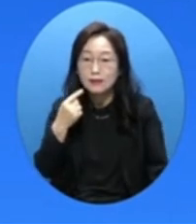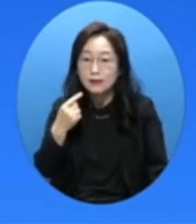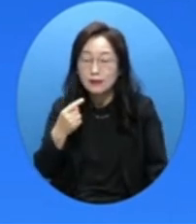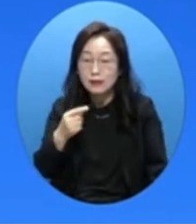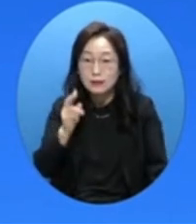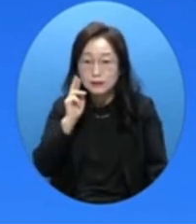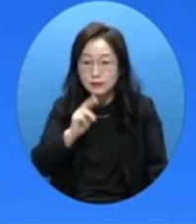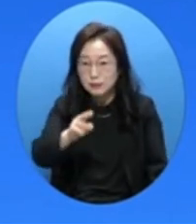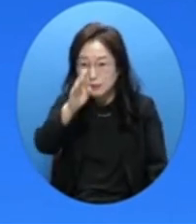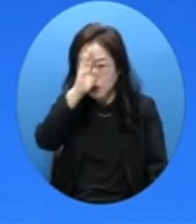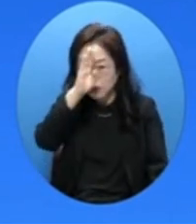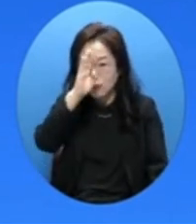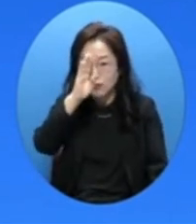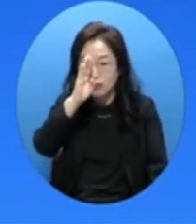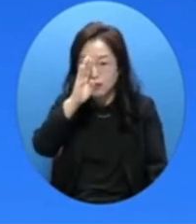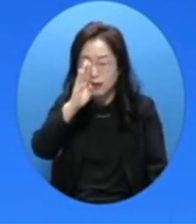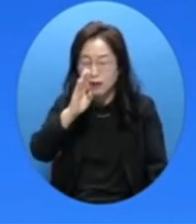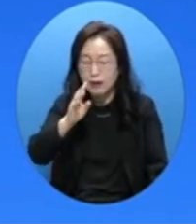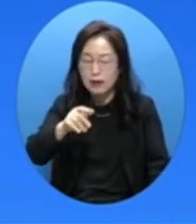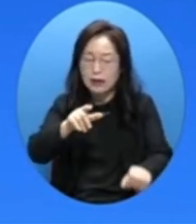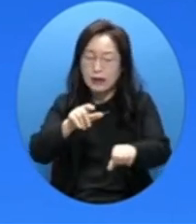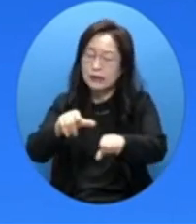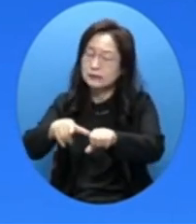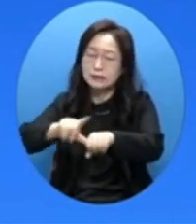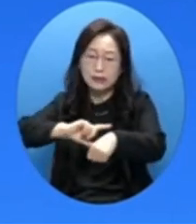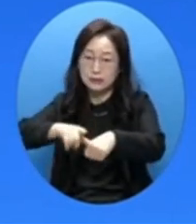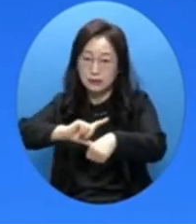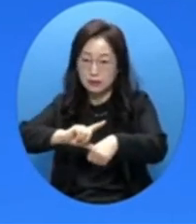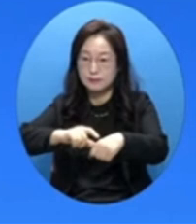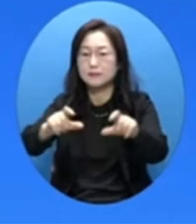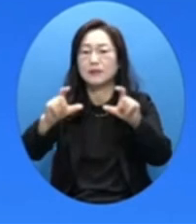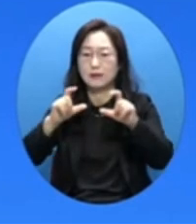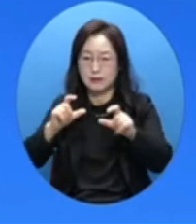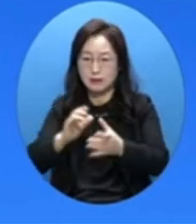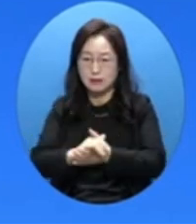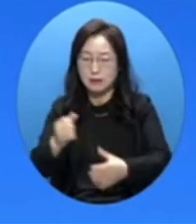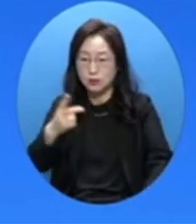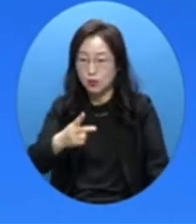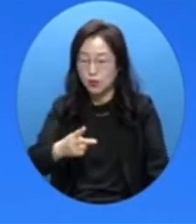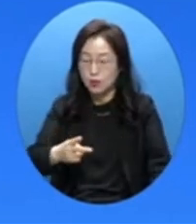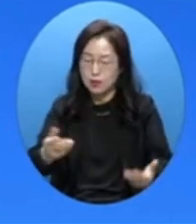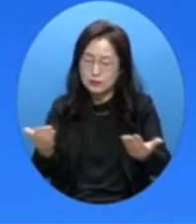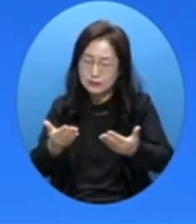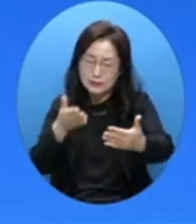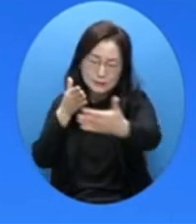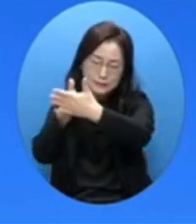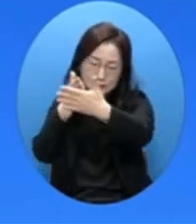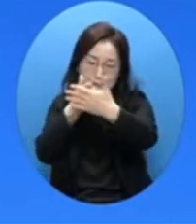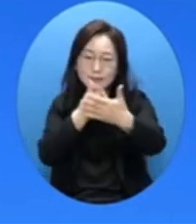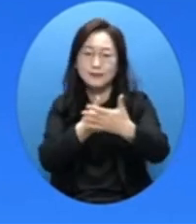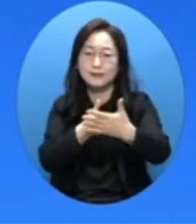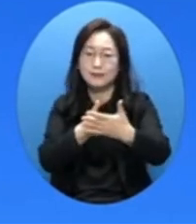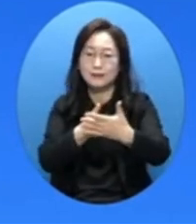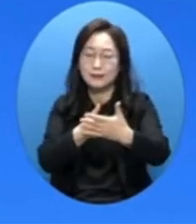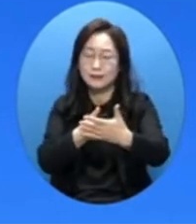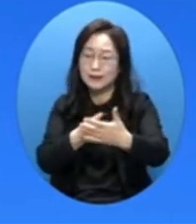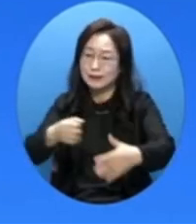중병이 들어서 너무 늦게 왔다고 얘기를 하고, 또 하던 일이 잘 되지 않고